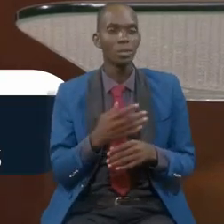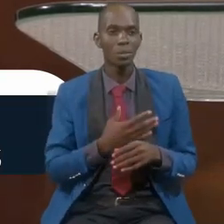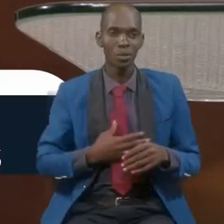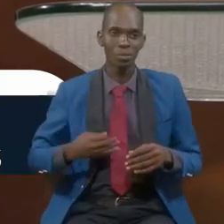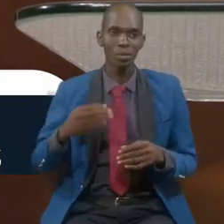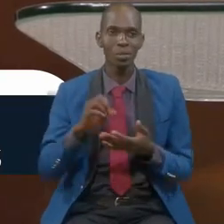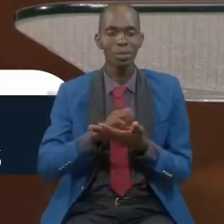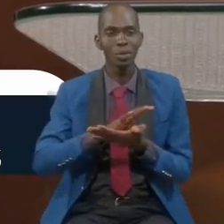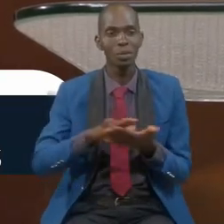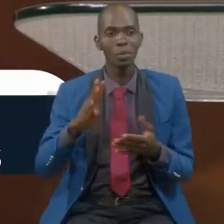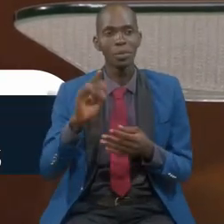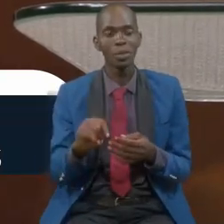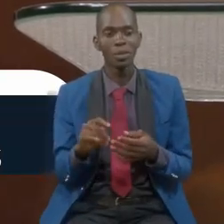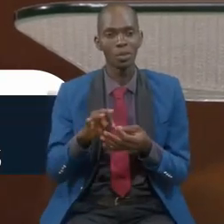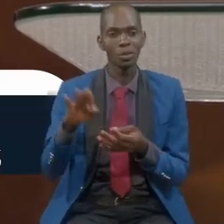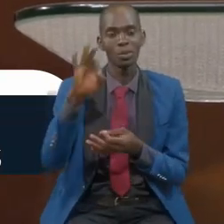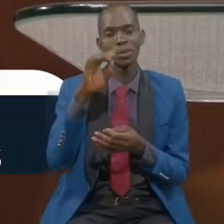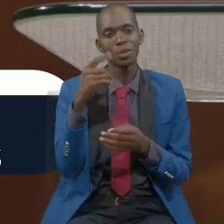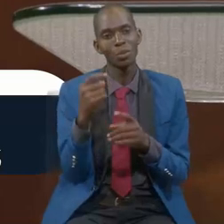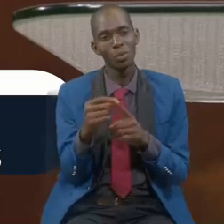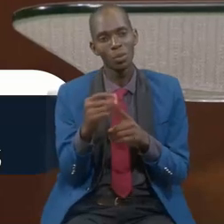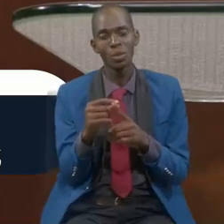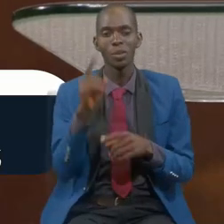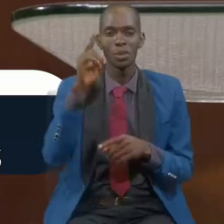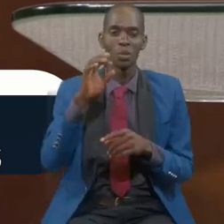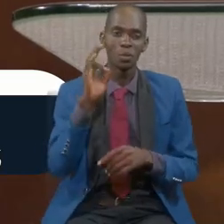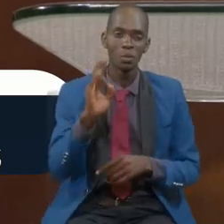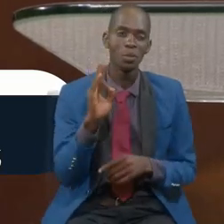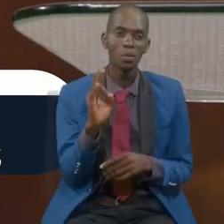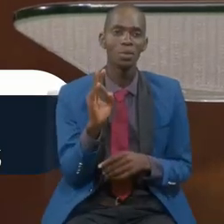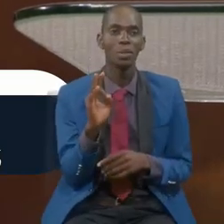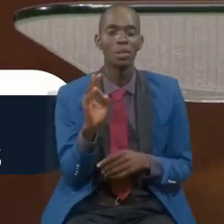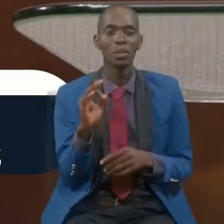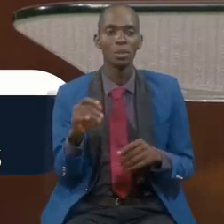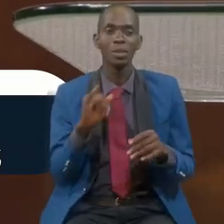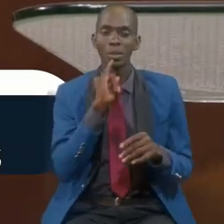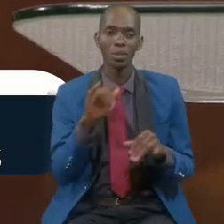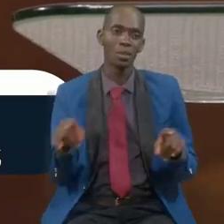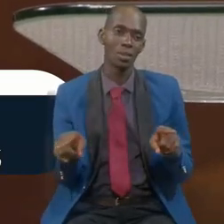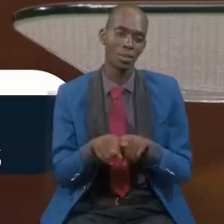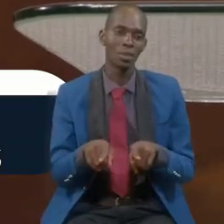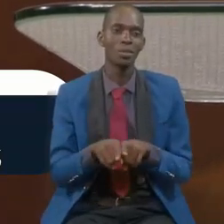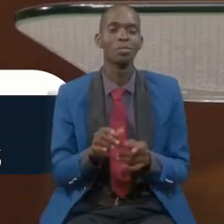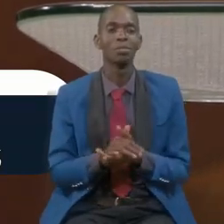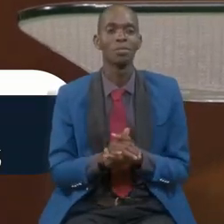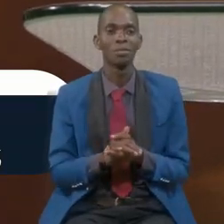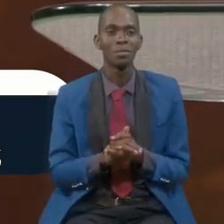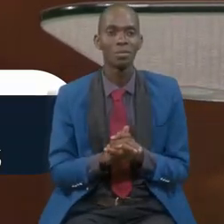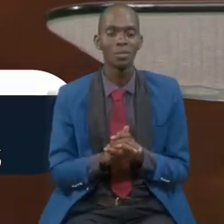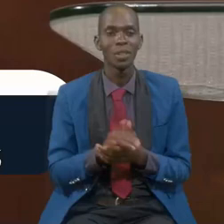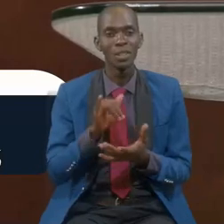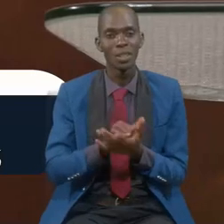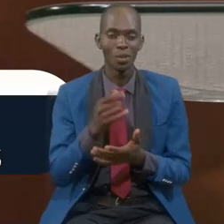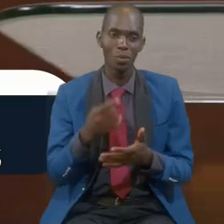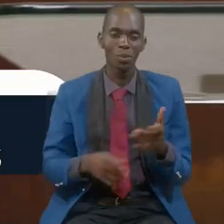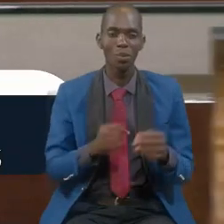saturé par l'esprit de Dieu, et la parole qu'il a prêchée est demeurée